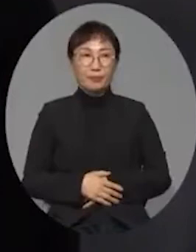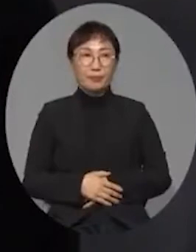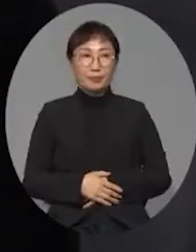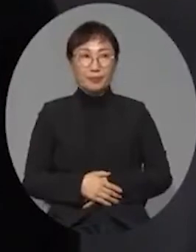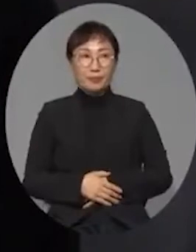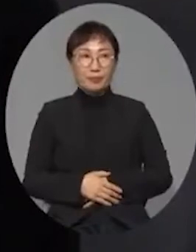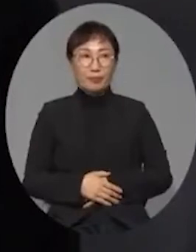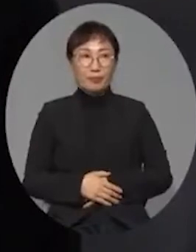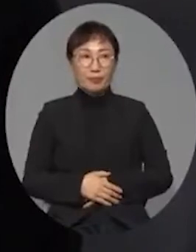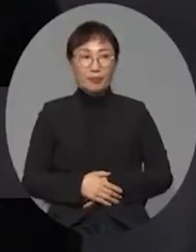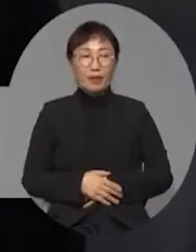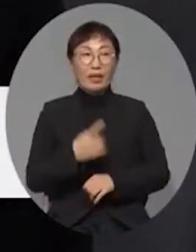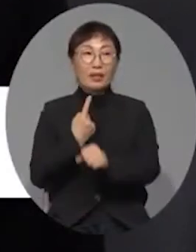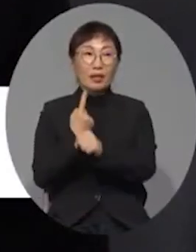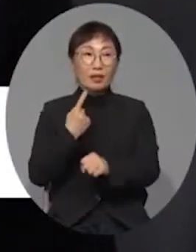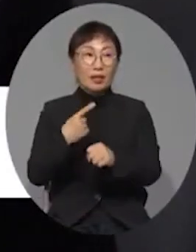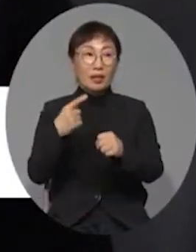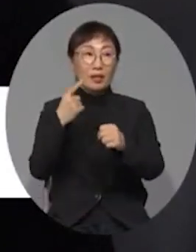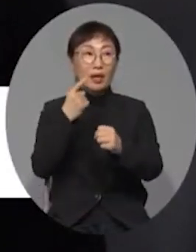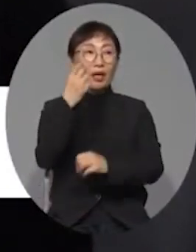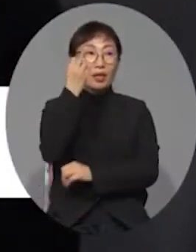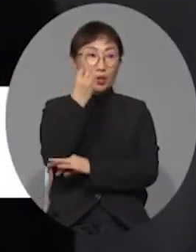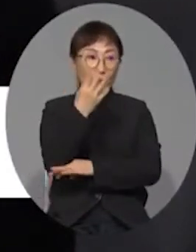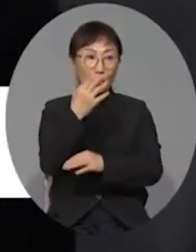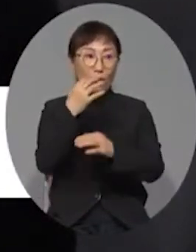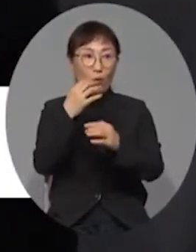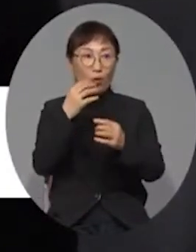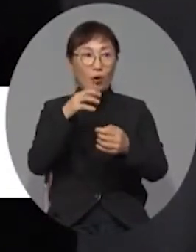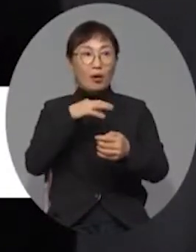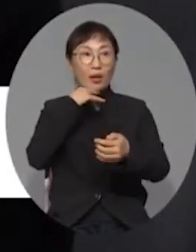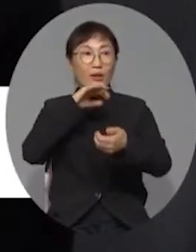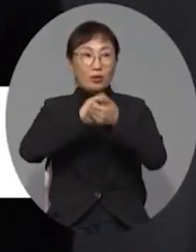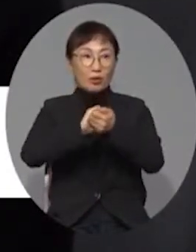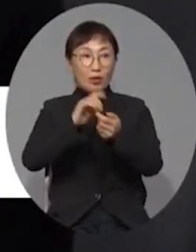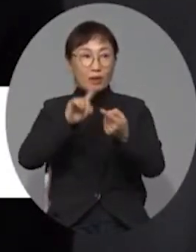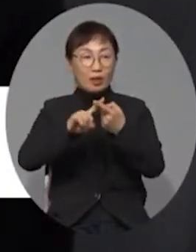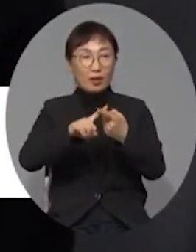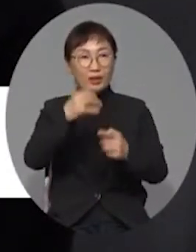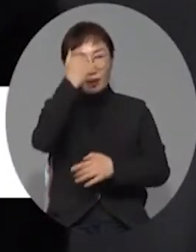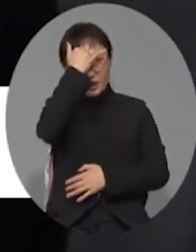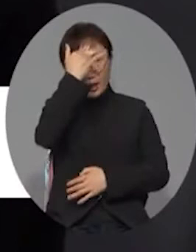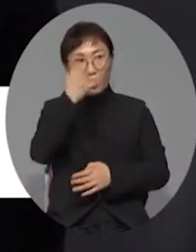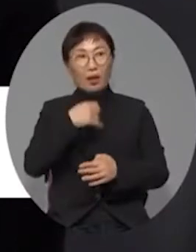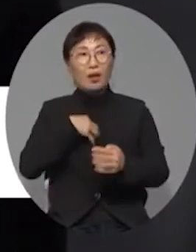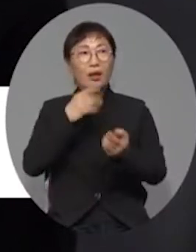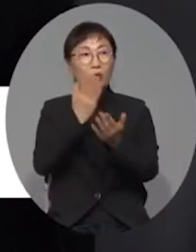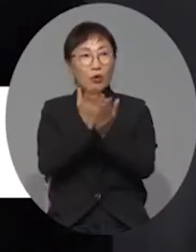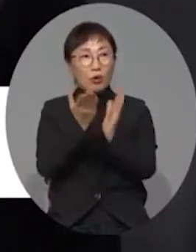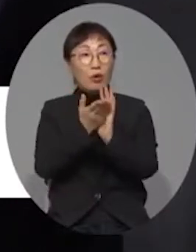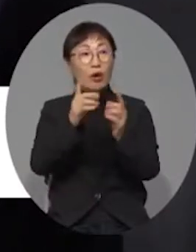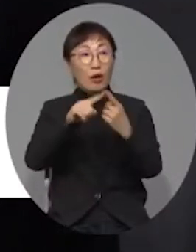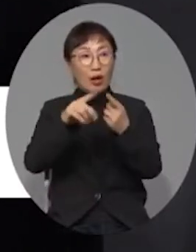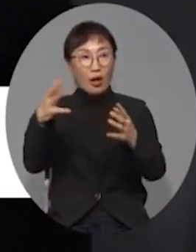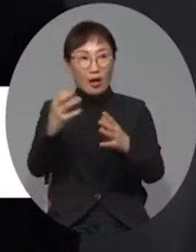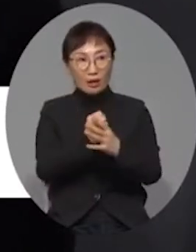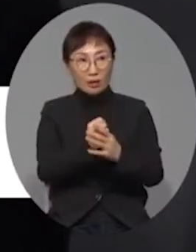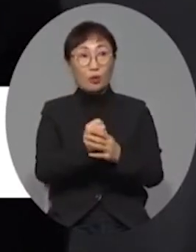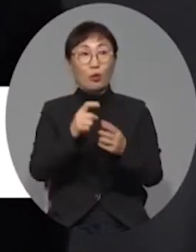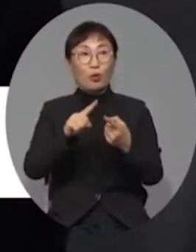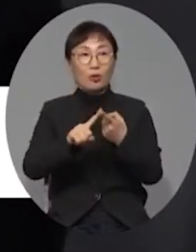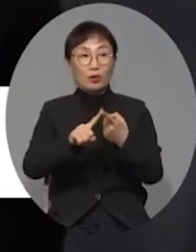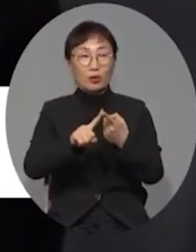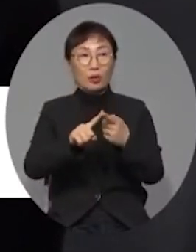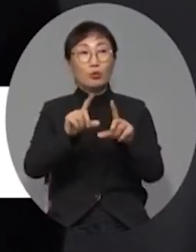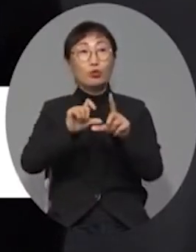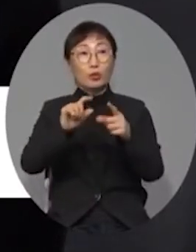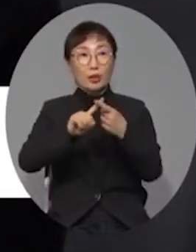가지고 평가를 좀 많이 했었는데요. 이제는 그 사람의 자질이라든지 도덕성, 윤리성 이런 부분이 많이 강조되고 있어서 그런